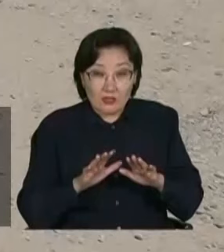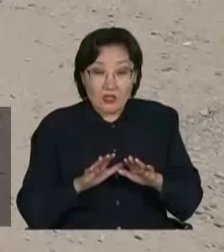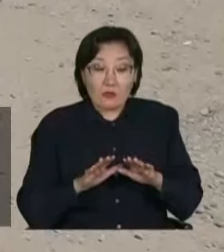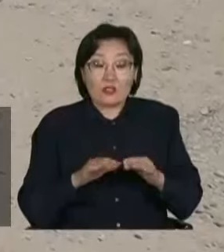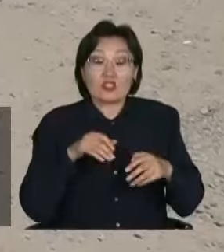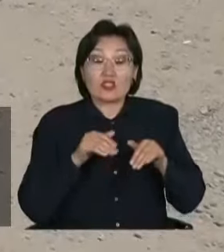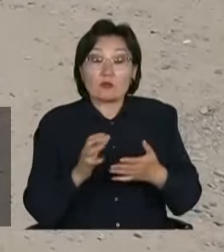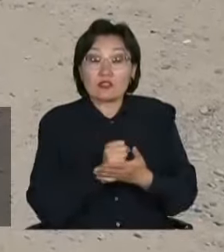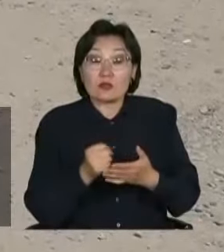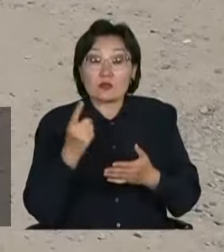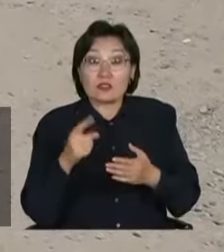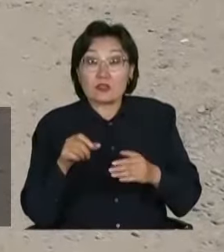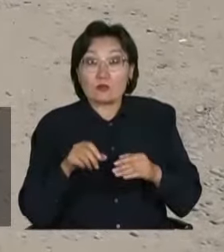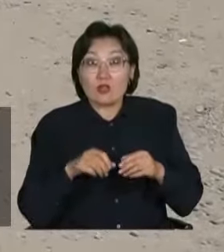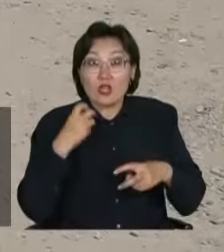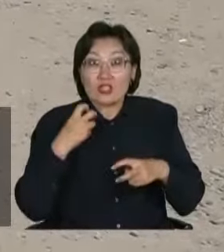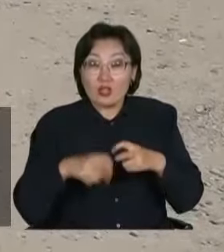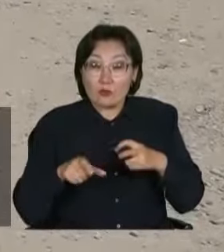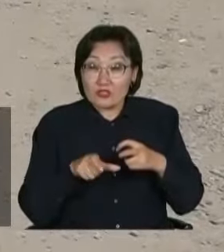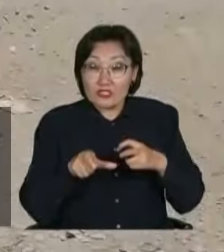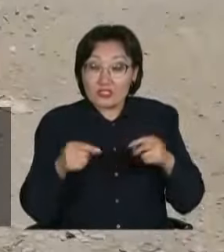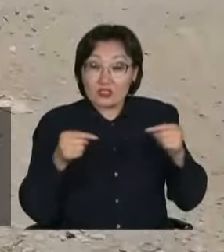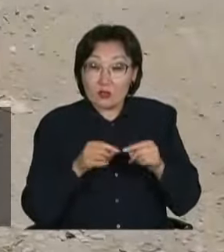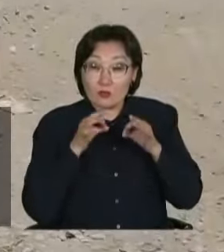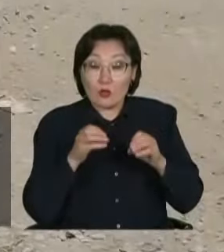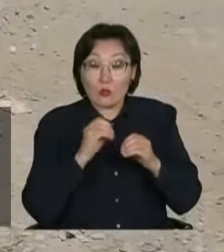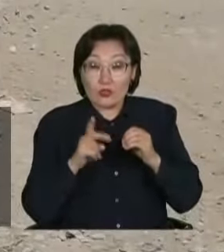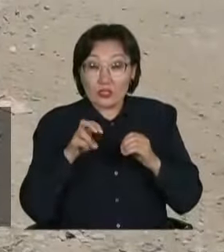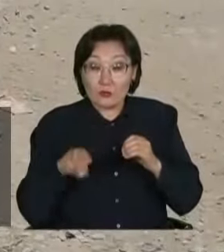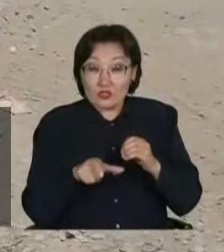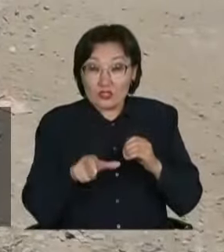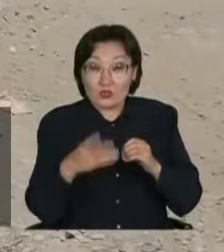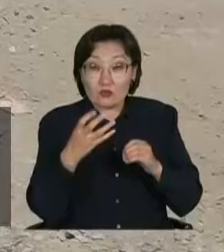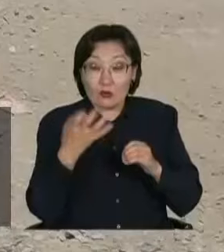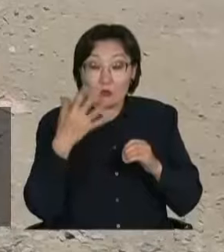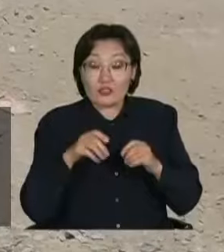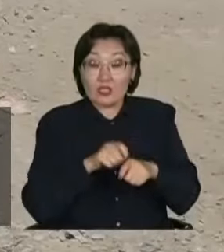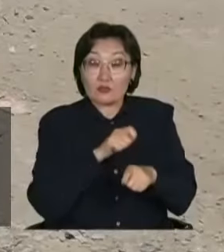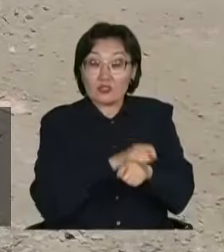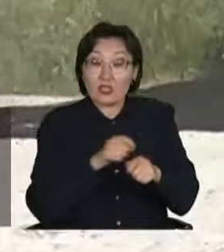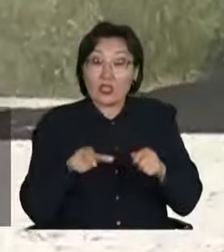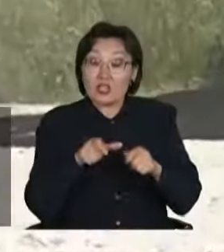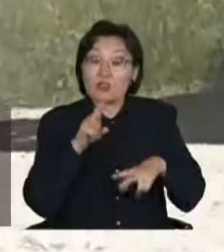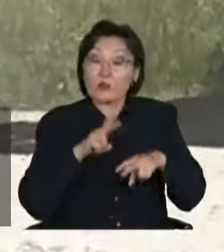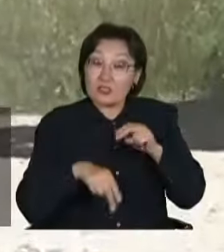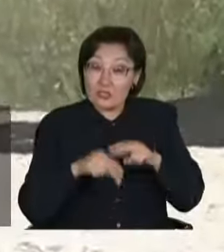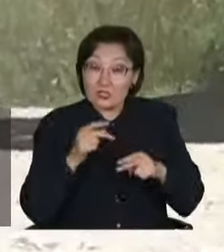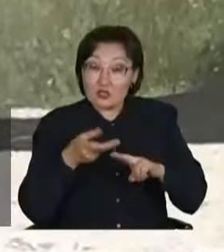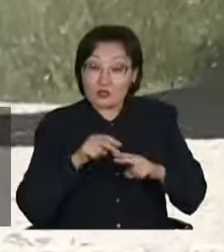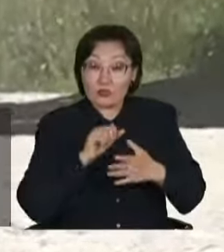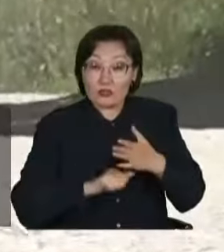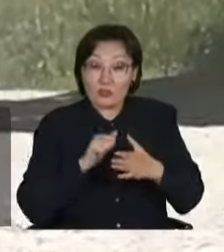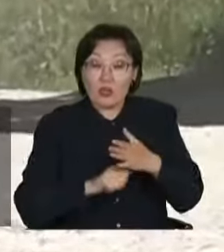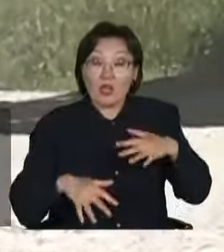шешімі табылмаған тағы бір жайт шұрық тесік жол. Нақтырақ айтсақ, 10 шақырымдық трассаның 450 метріне ғана асфальт төселген екен. Соның салдарынан